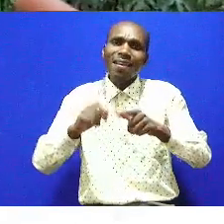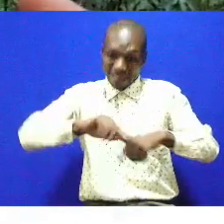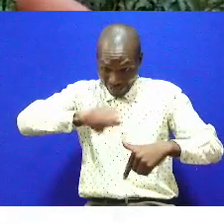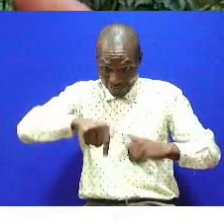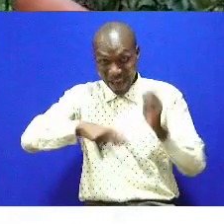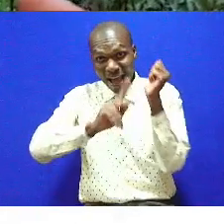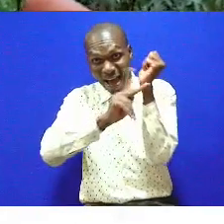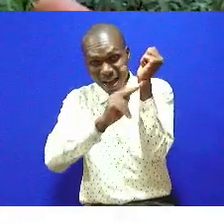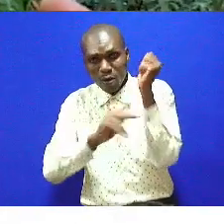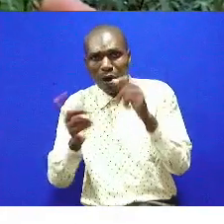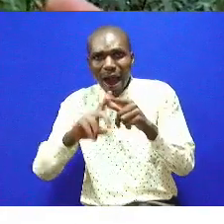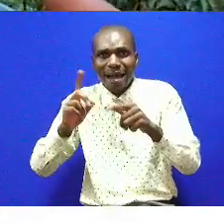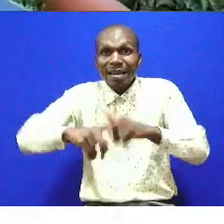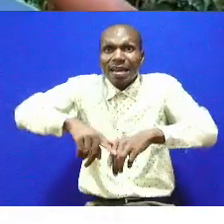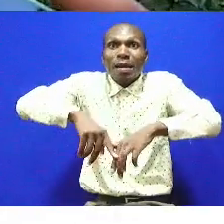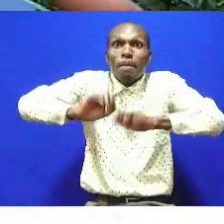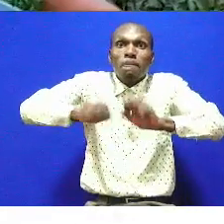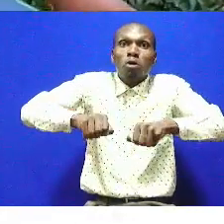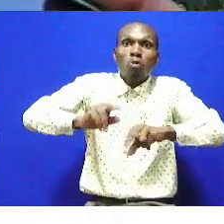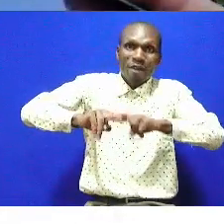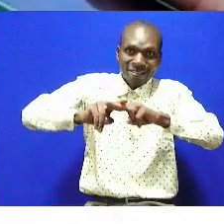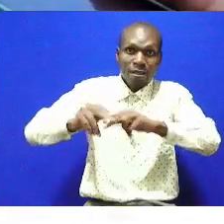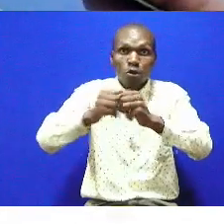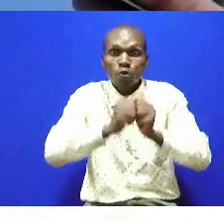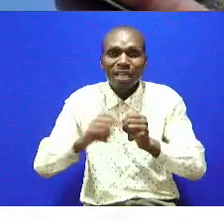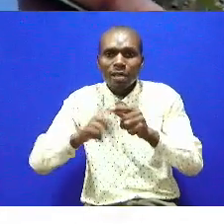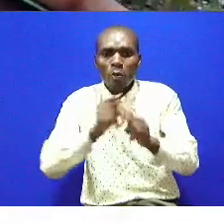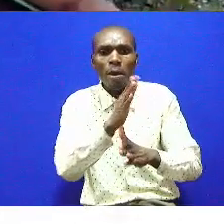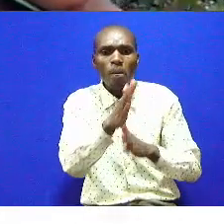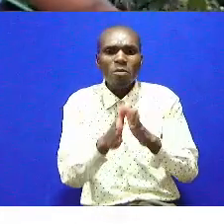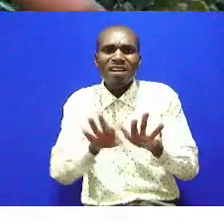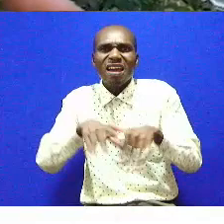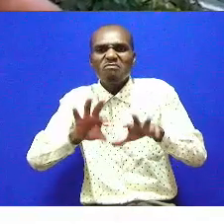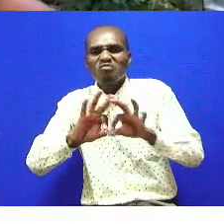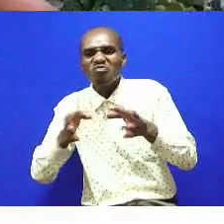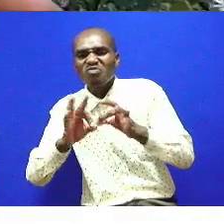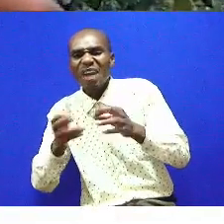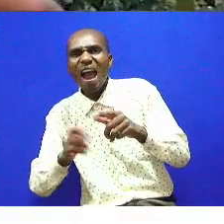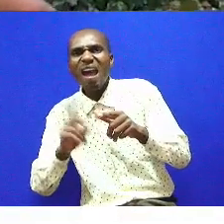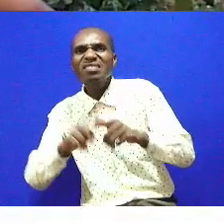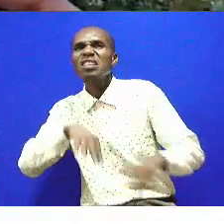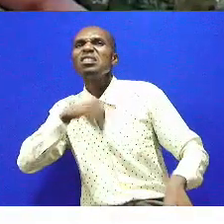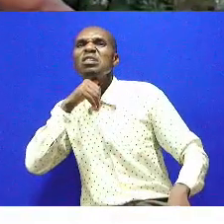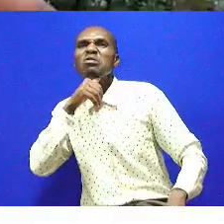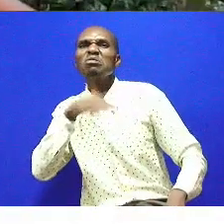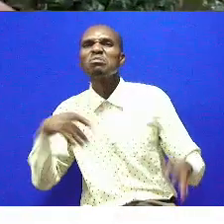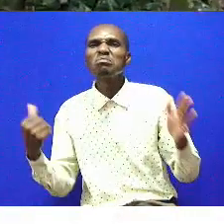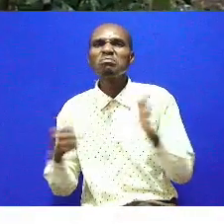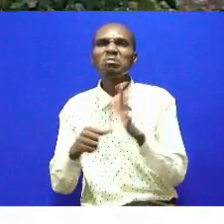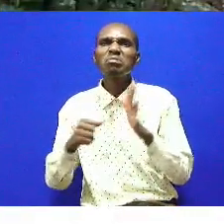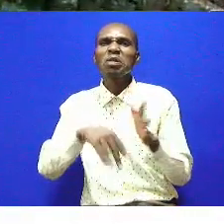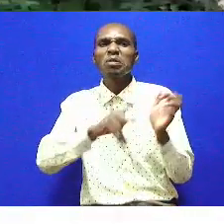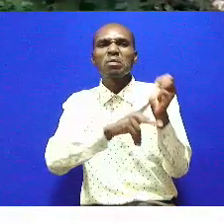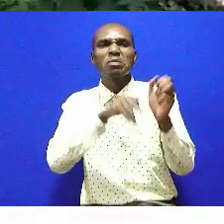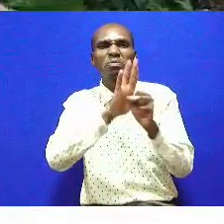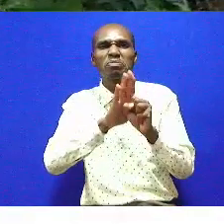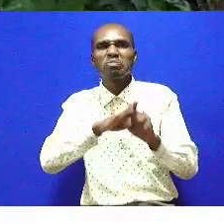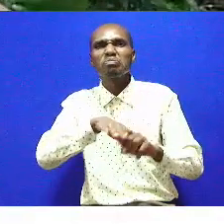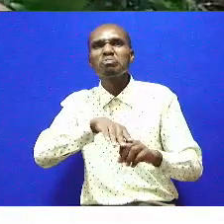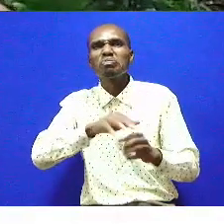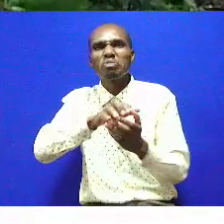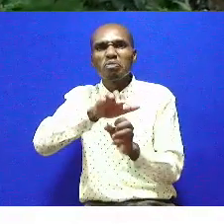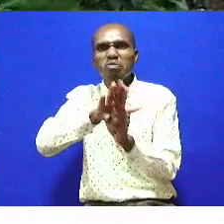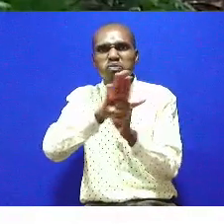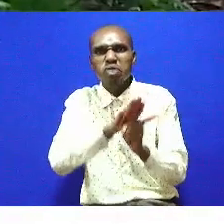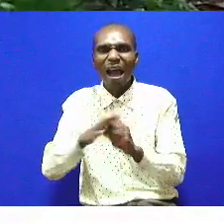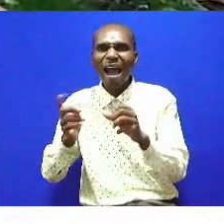na bwana tato isaranse nera tuwa angai goro ye ubi etakobe town ya Keroka guichororo ekera tuwa